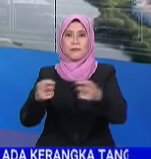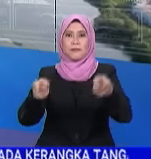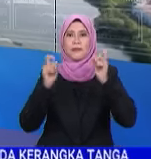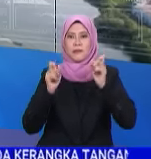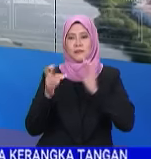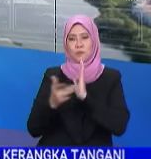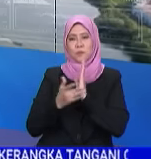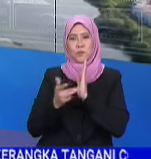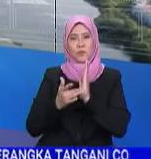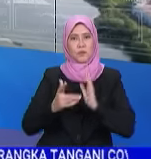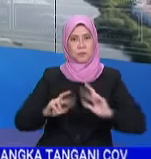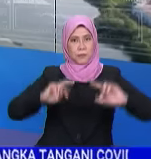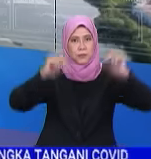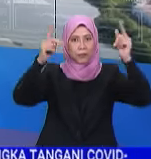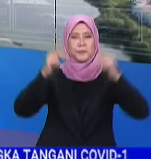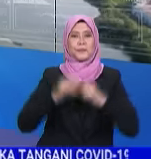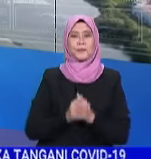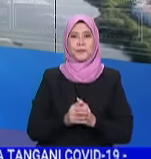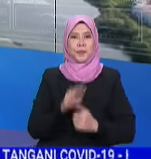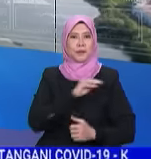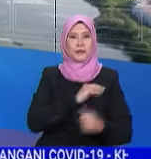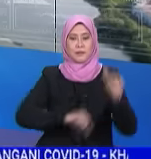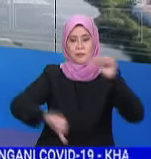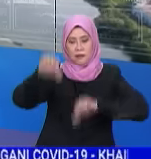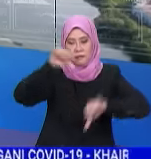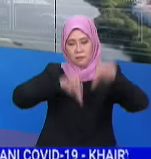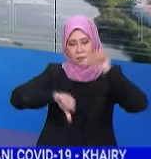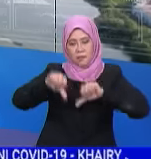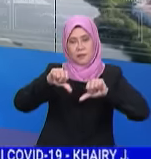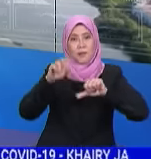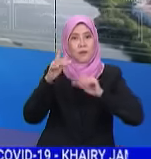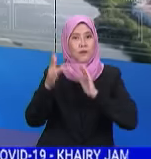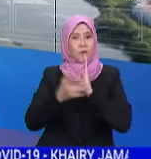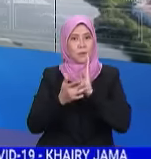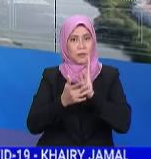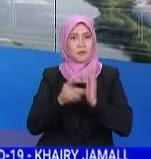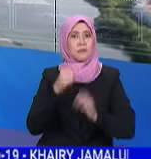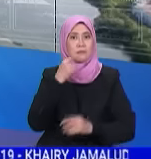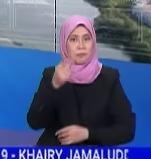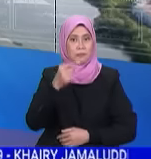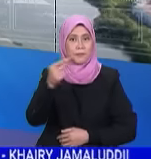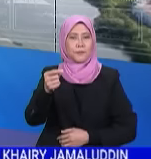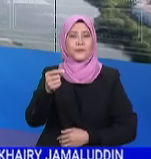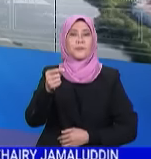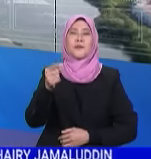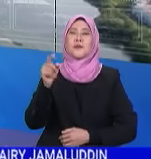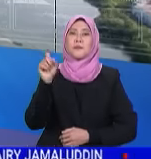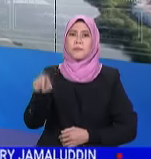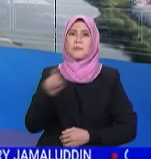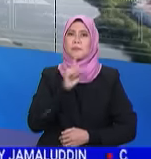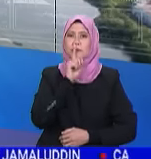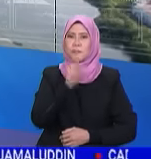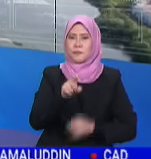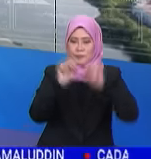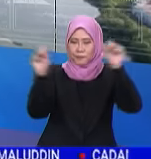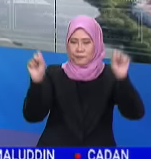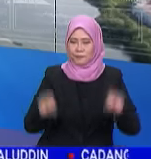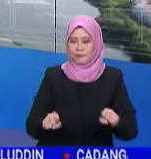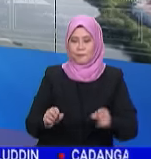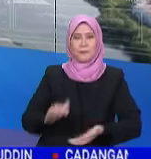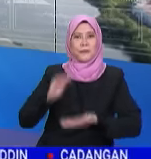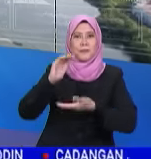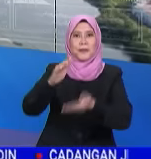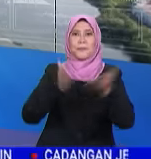teknologi menteri sains Inovasi dan teknologi dat Yakob Khan berkata sekaligus dapat memastikan sistem penyampaian